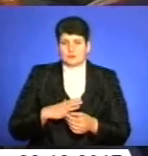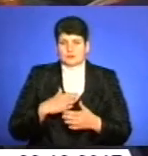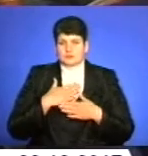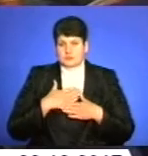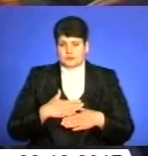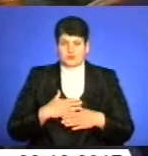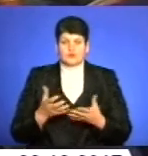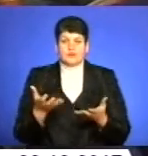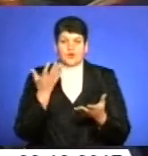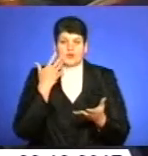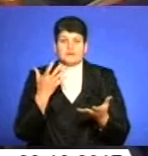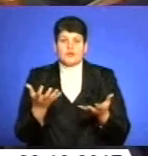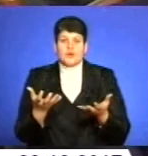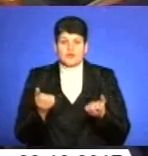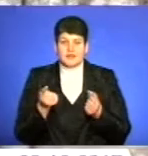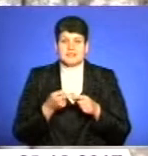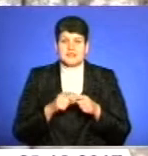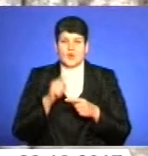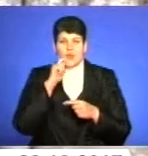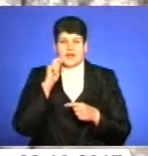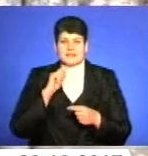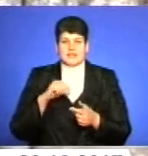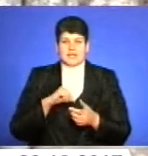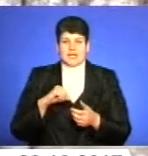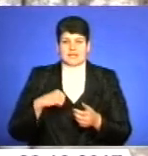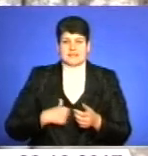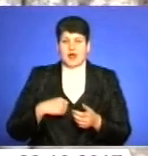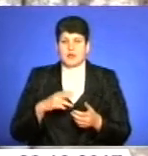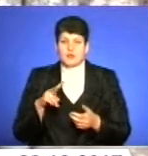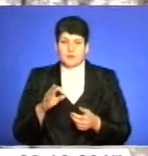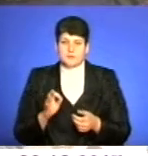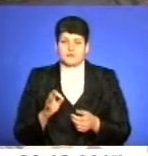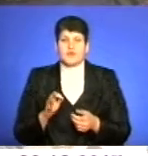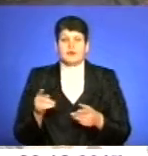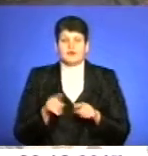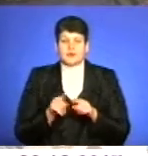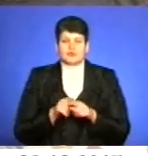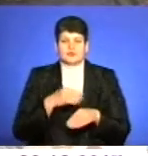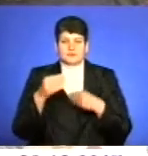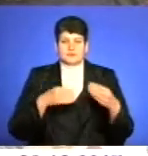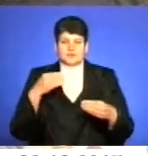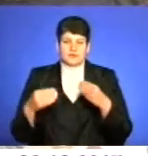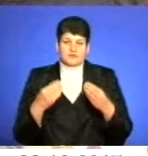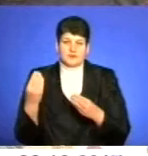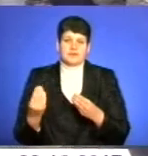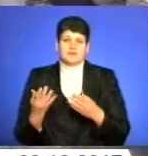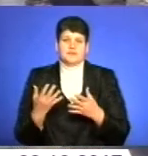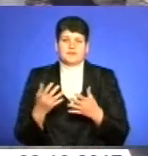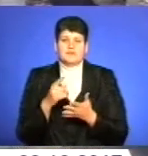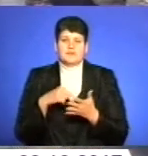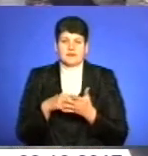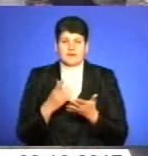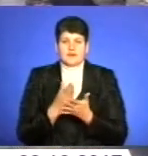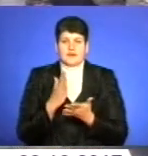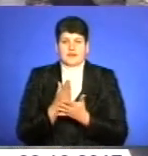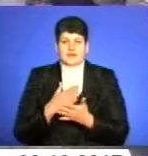самі найбільші смаки, це українське сало. Продовж 10 днів волонтери розвозили продукцію у населені пункти, де несуть службу наші військові.